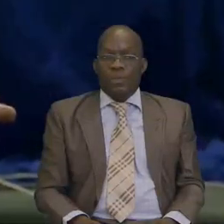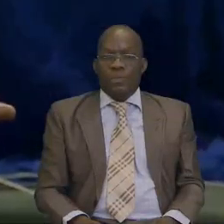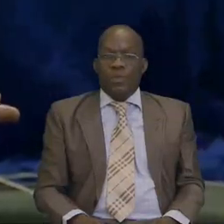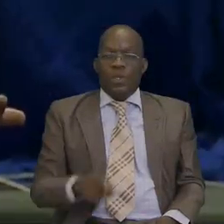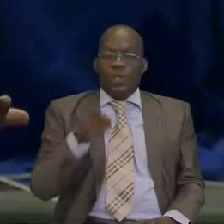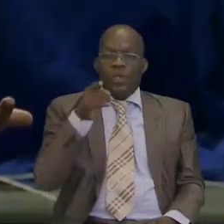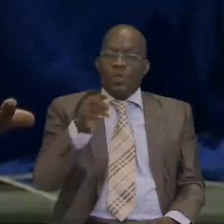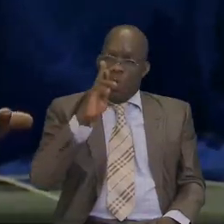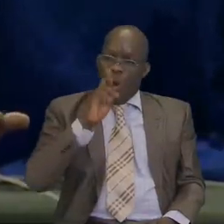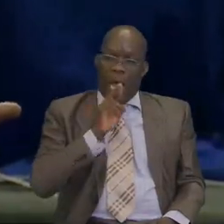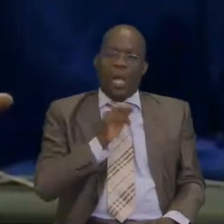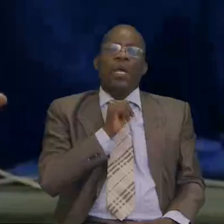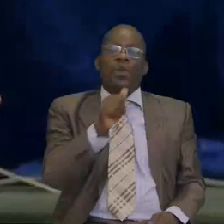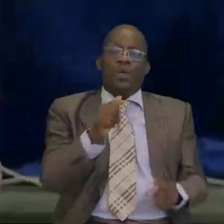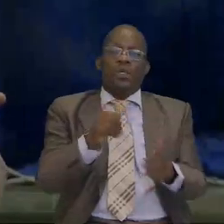Tu n'es pas faible, hein?